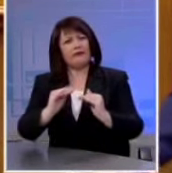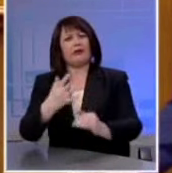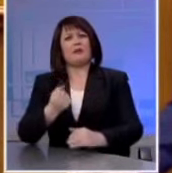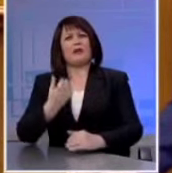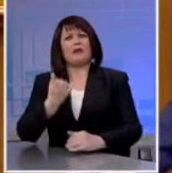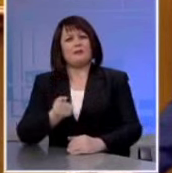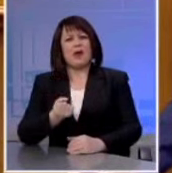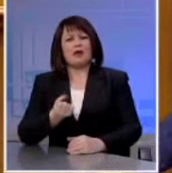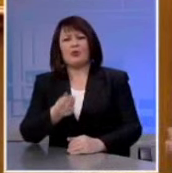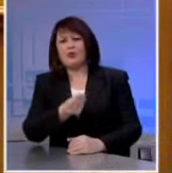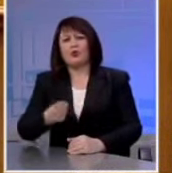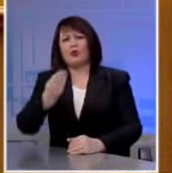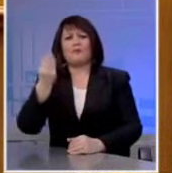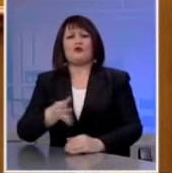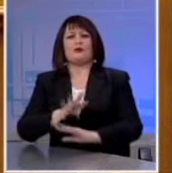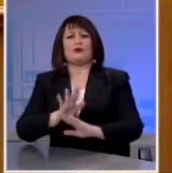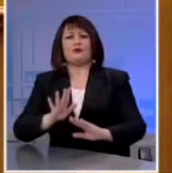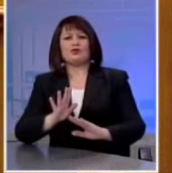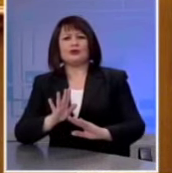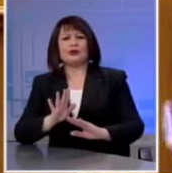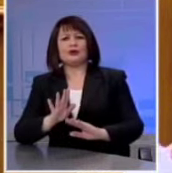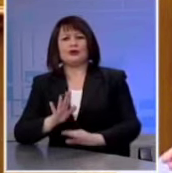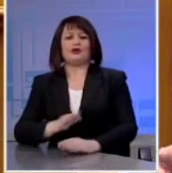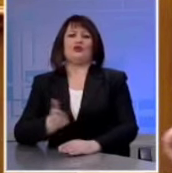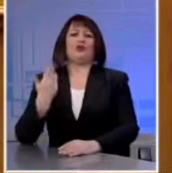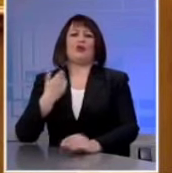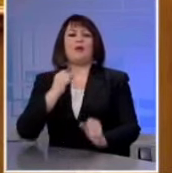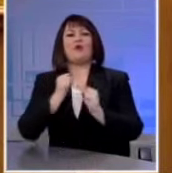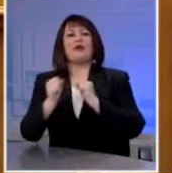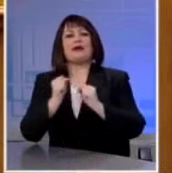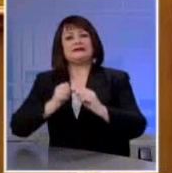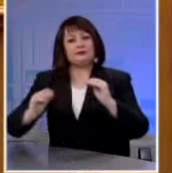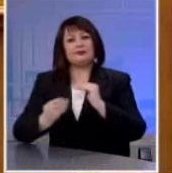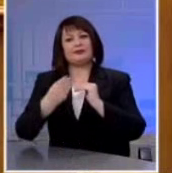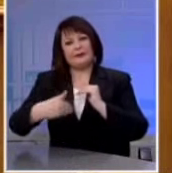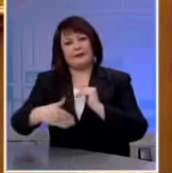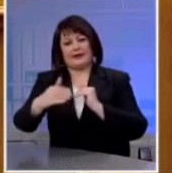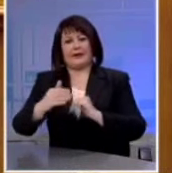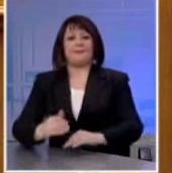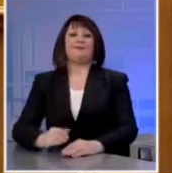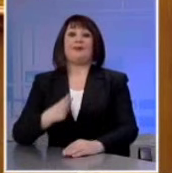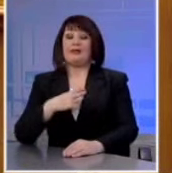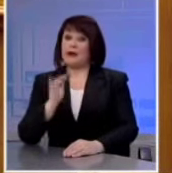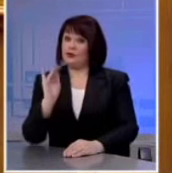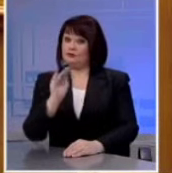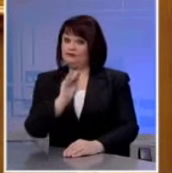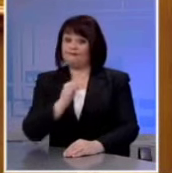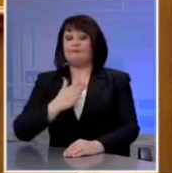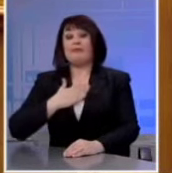αλλά θέργεψε ακόμα περισσότερο την περίοδο της κρίσης. Και θέλω να τους